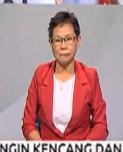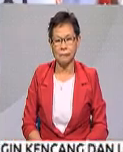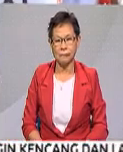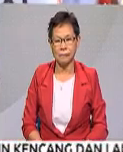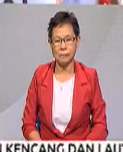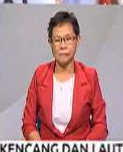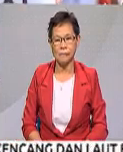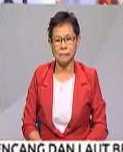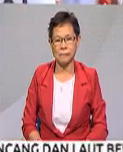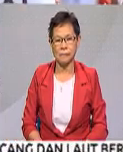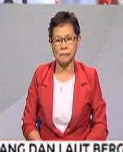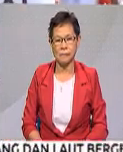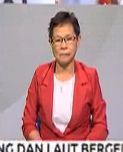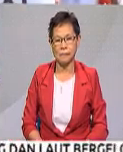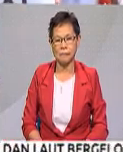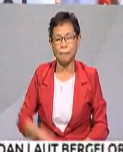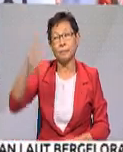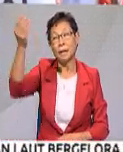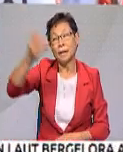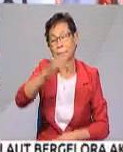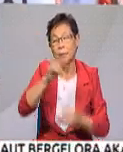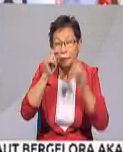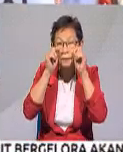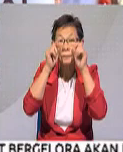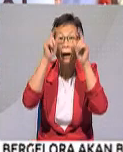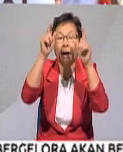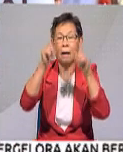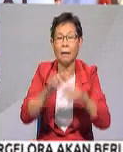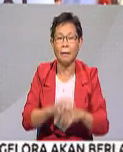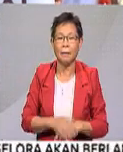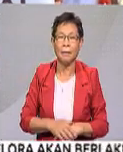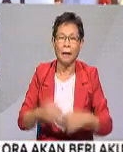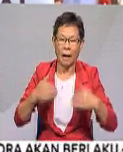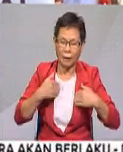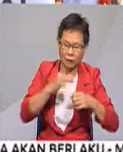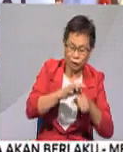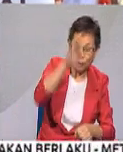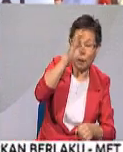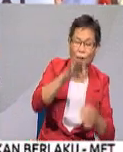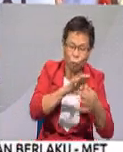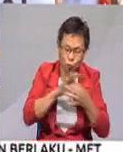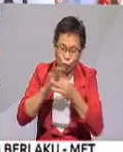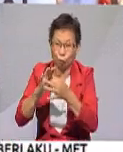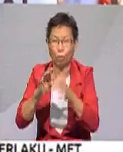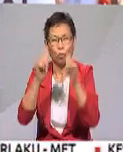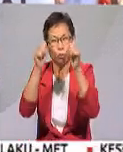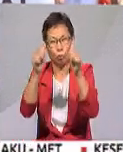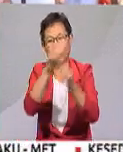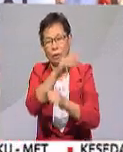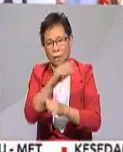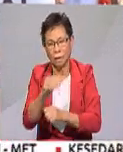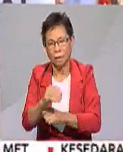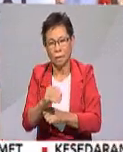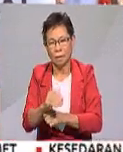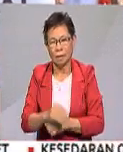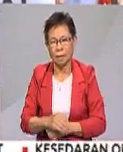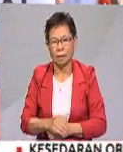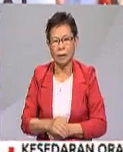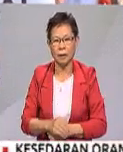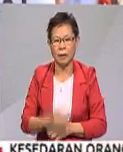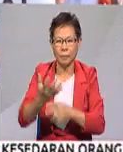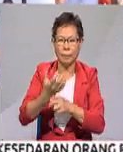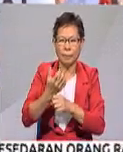Kan taklimat, ya, kesedaran. So kita nampak daripada kampung ni ada semangat gotong royong yang tinggi. Kampung ni juga